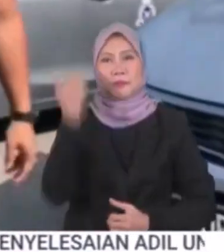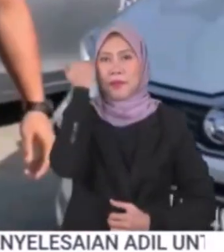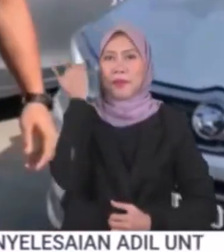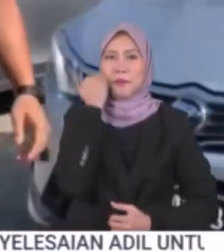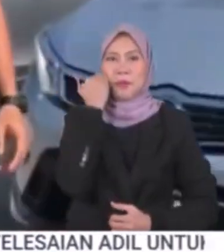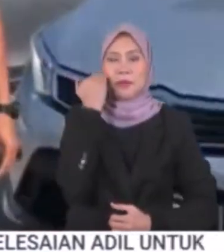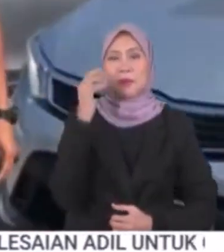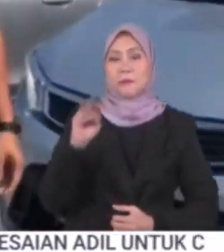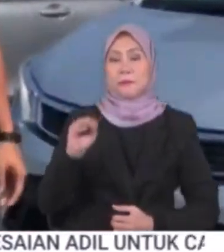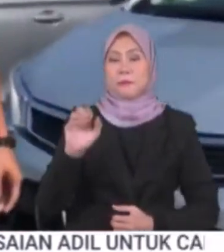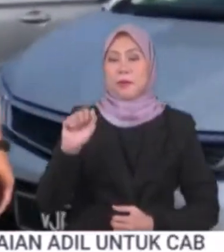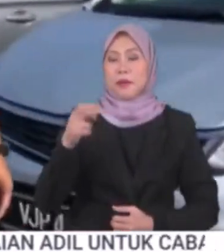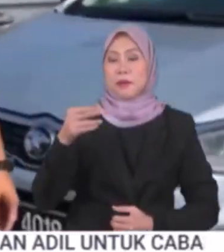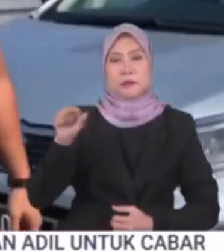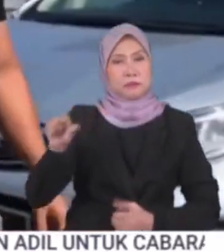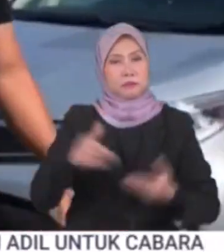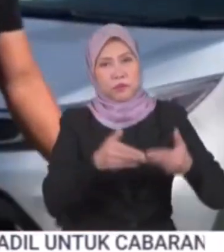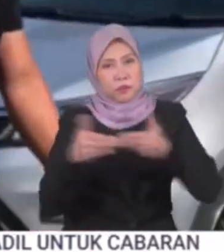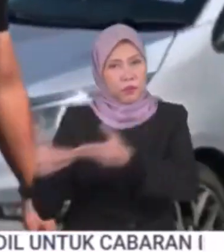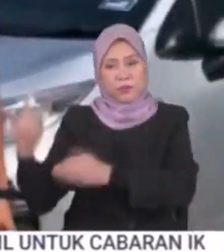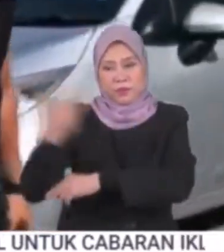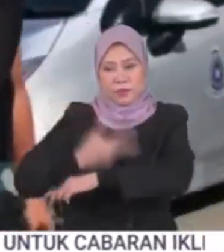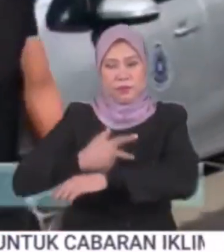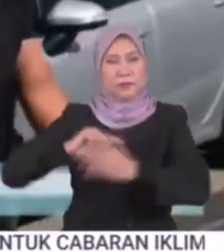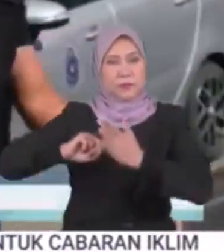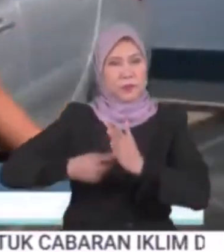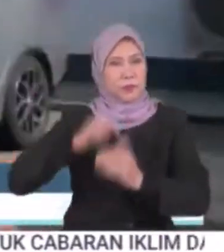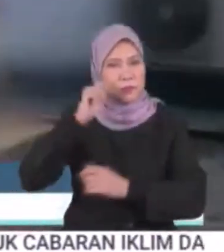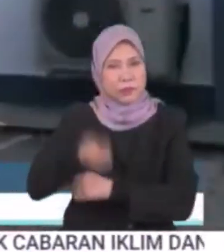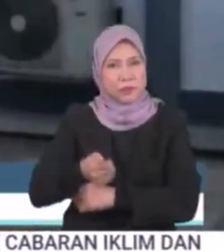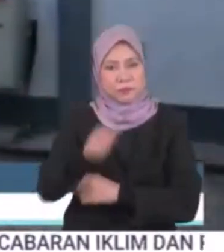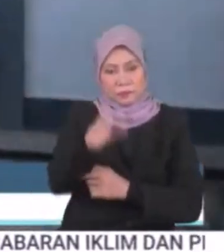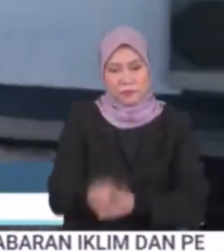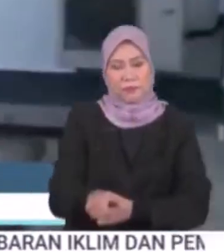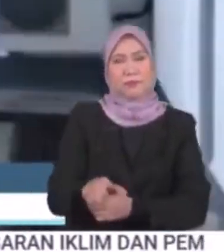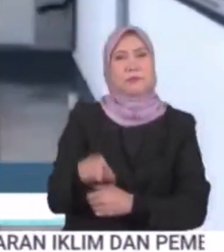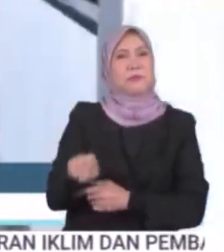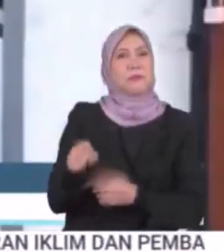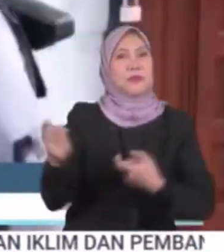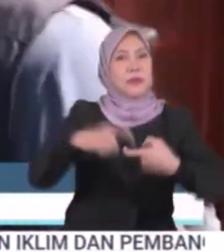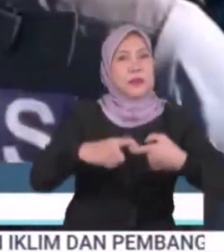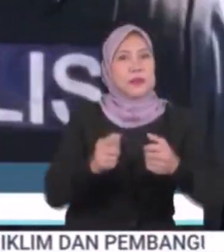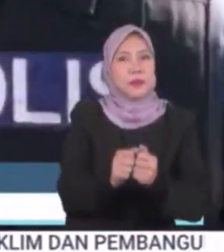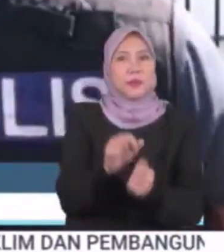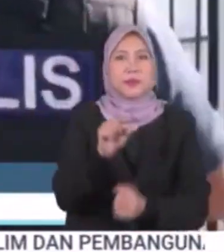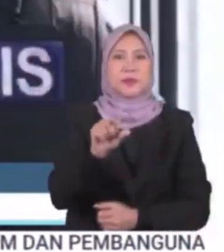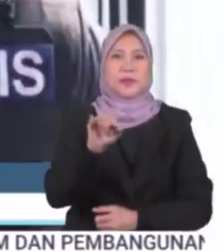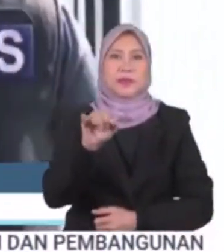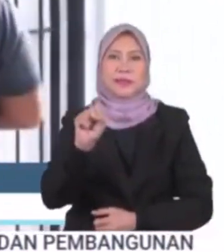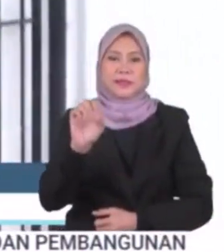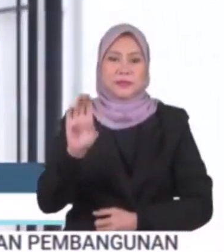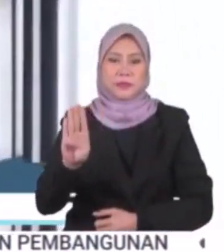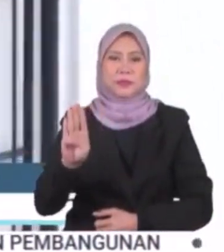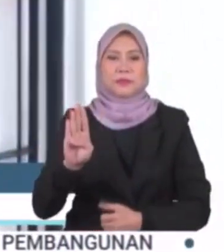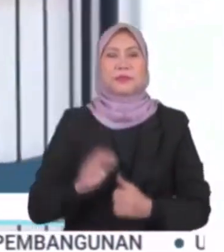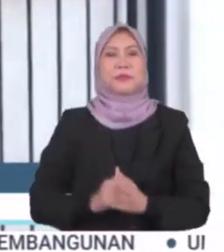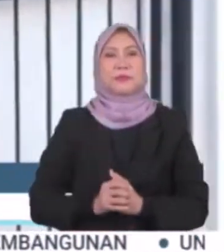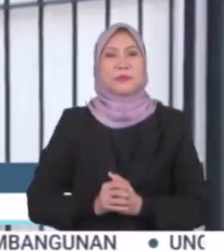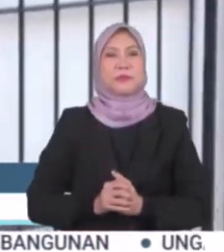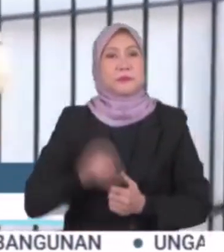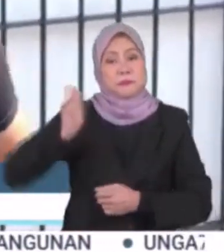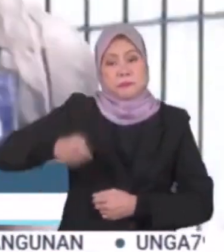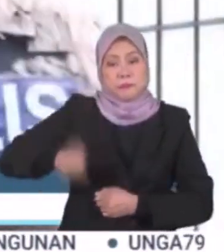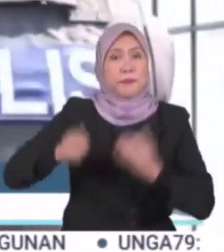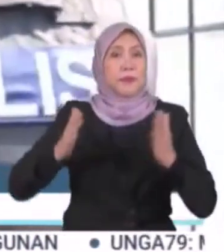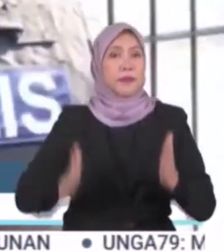Mahkamah Magistret Macang menyambung reman 3 hari lagi bermula esok terhadap seorang mudir yang dikaitkan dengan GISBH. Magistret